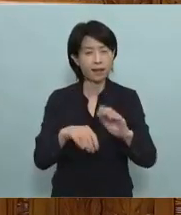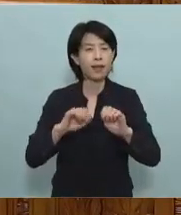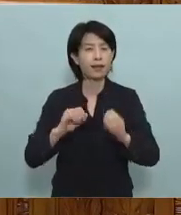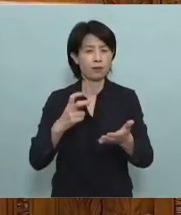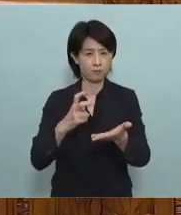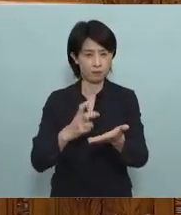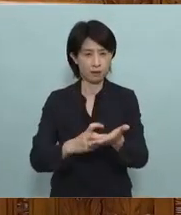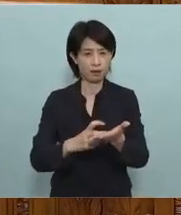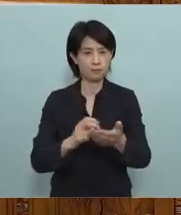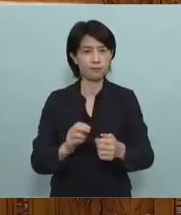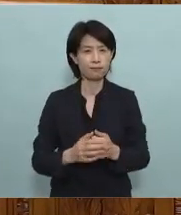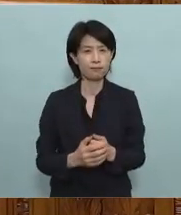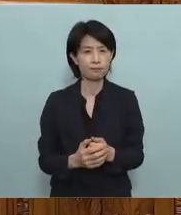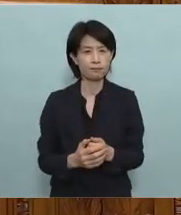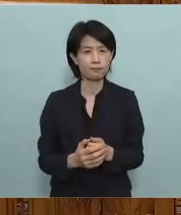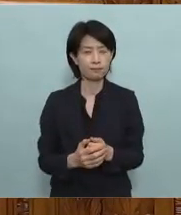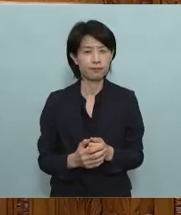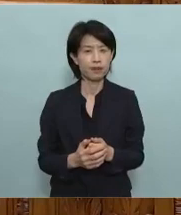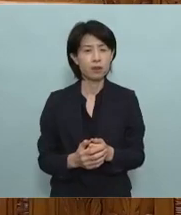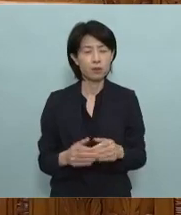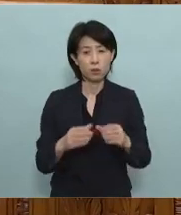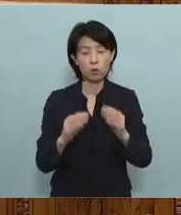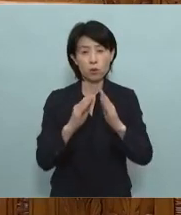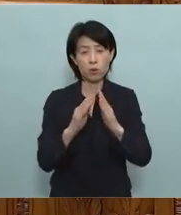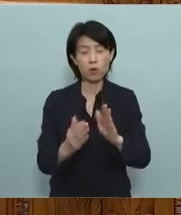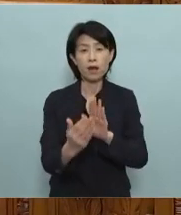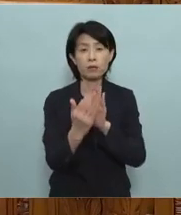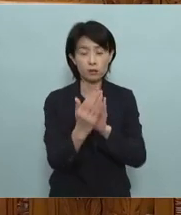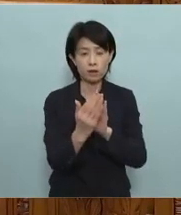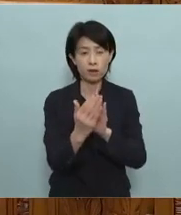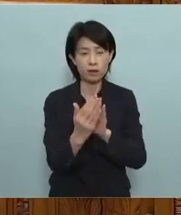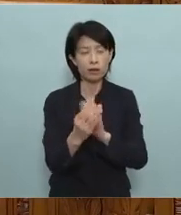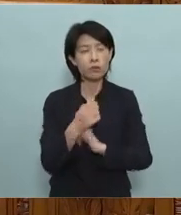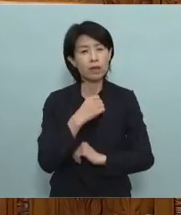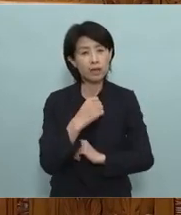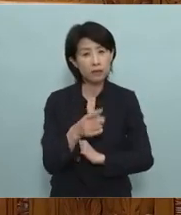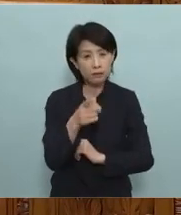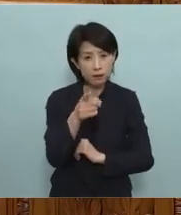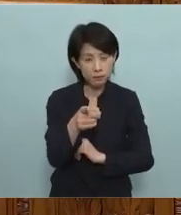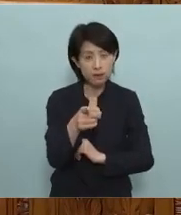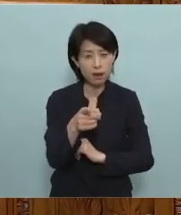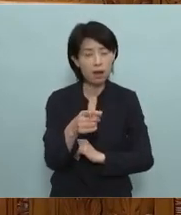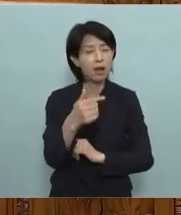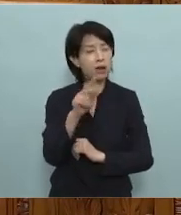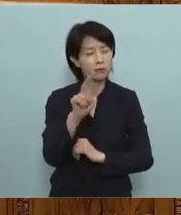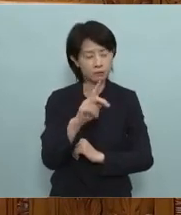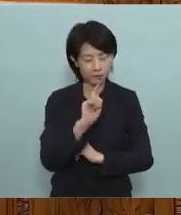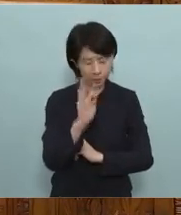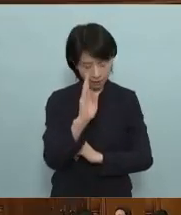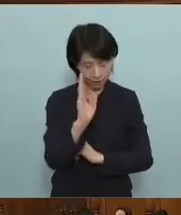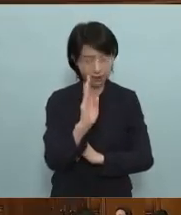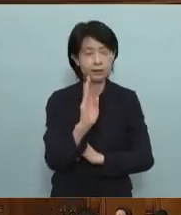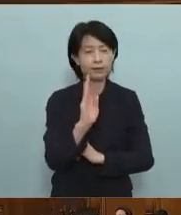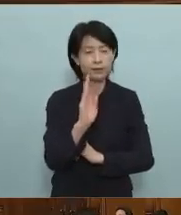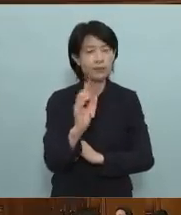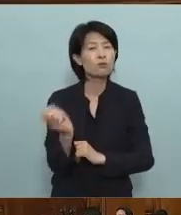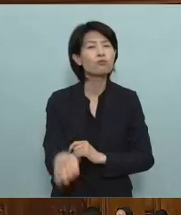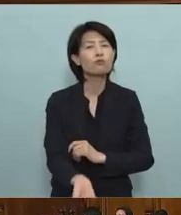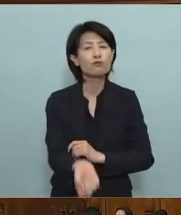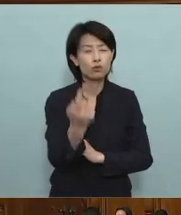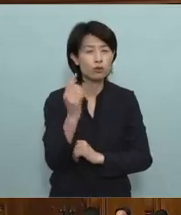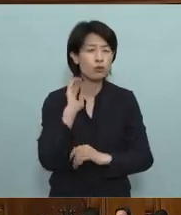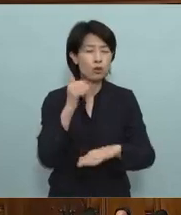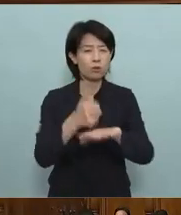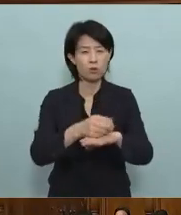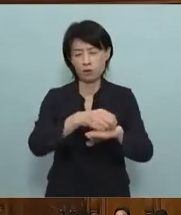しょうか。その国会に向き合うことがそんなにお嫌ならば、ご無理は申し上げません。即刻総